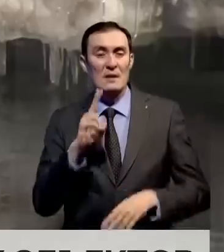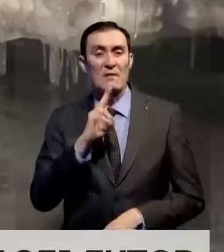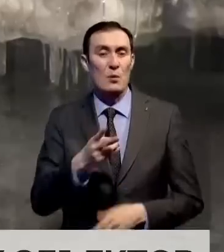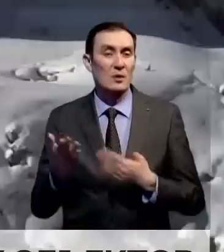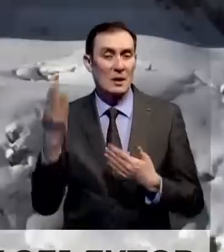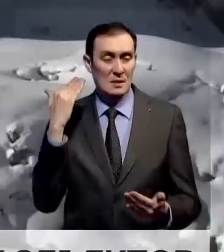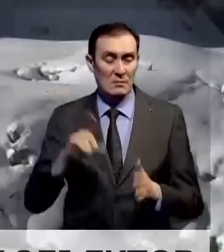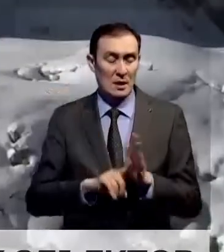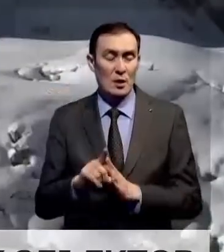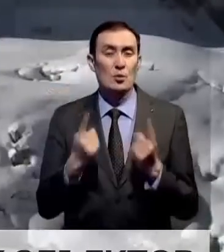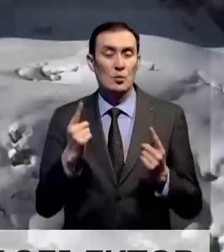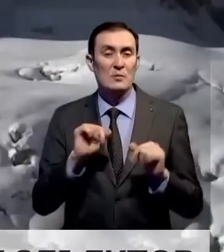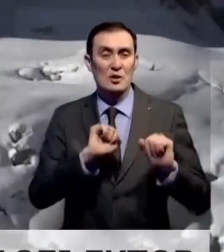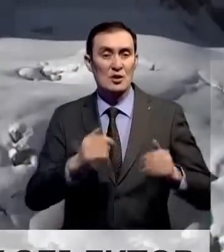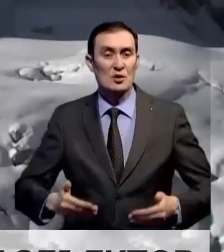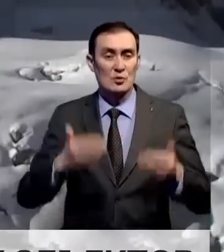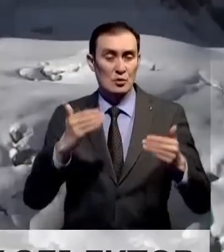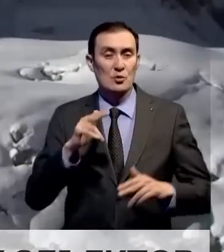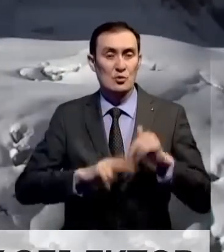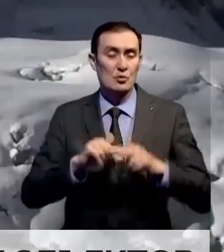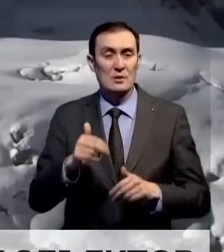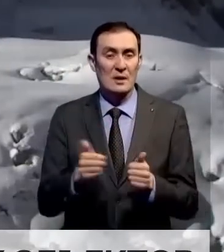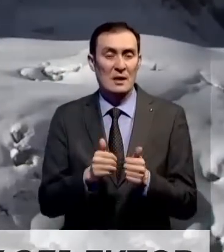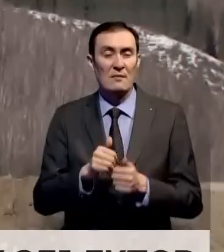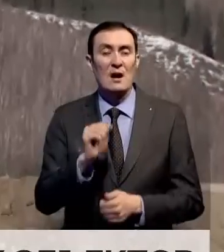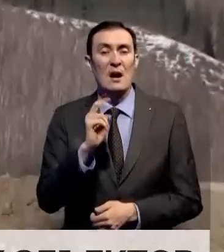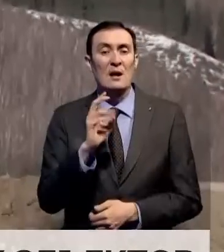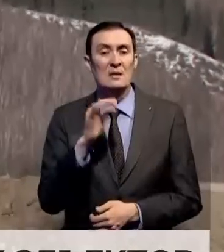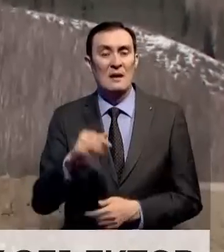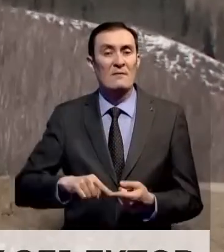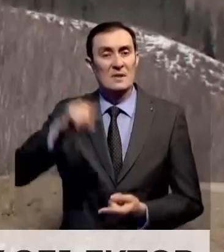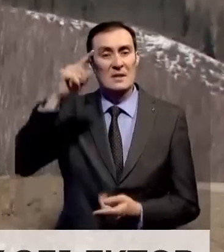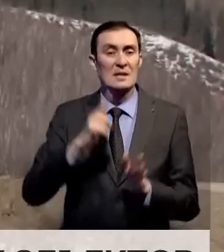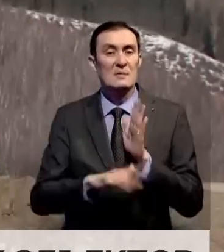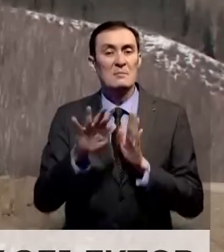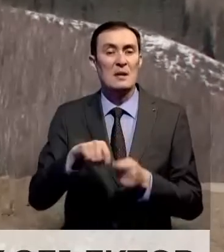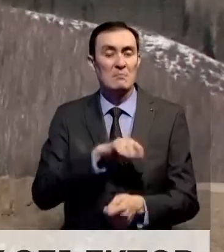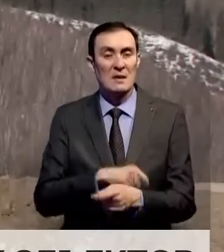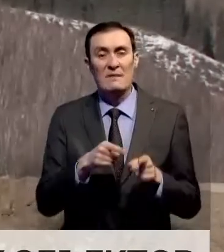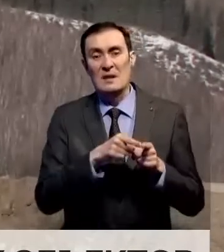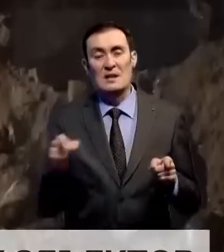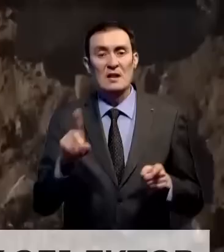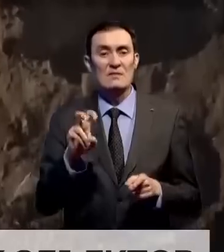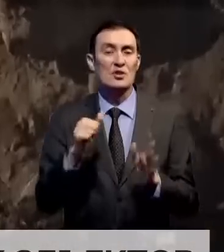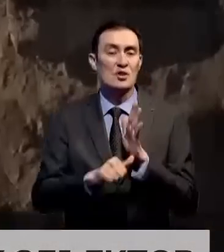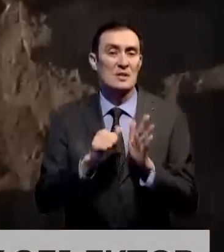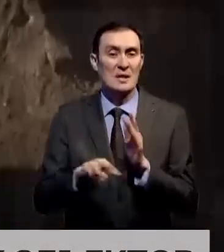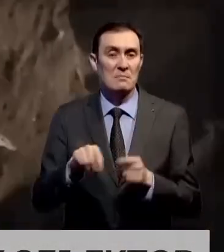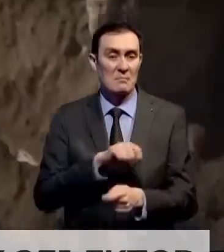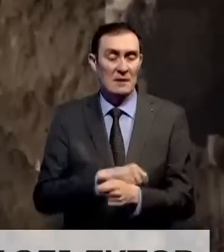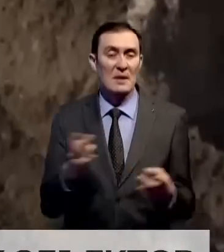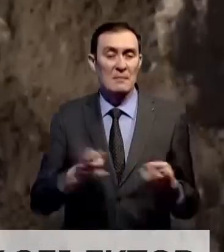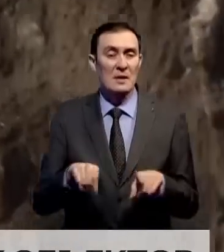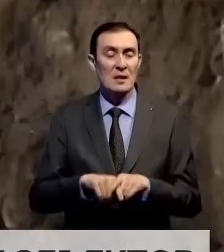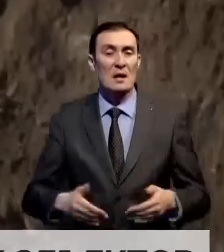2 года назад. Наиболее крупное защитное сооружение строится в бассейне реки Аксай. Его высота 75 метров, длина превышает 260. Необходимость в